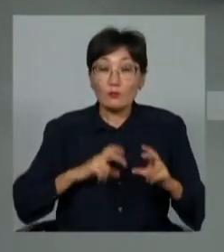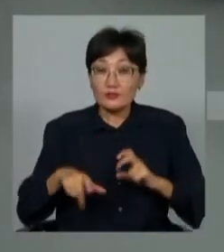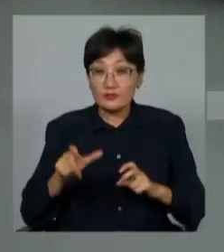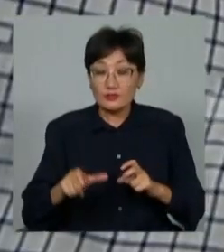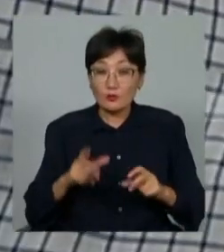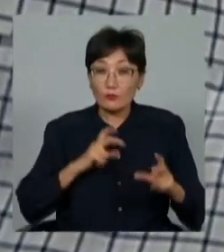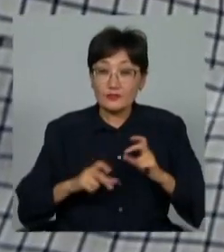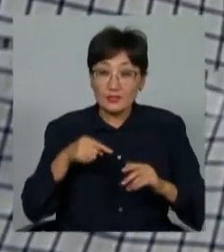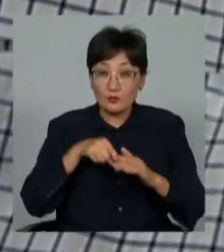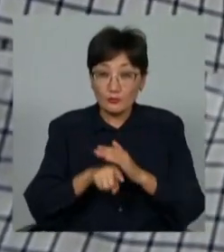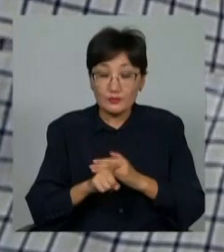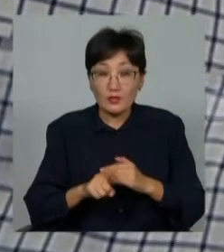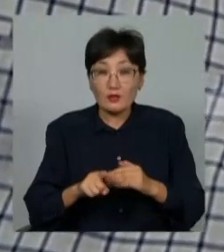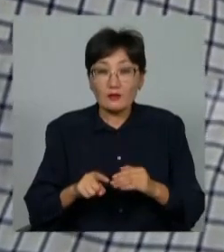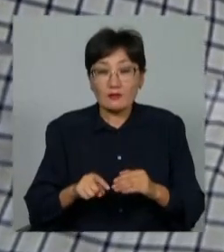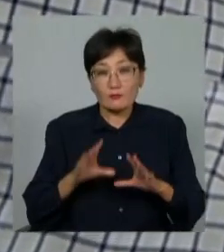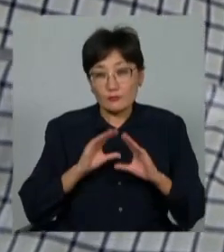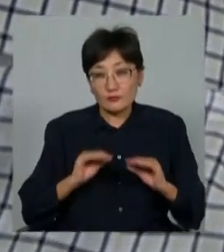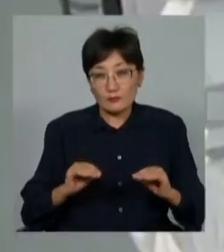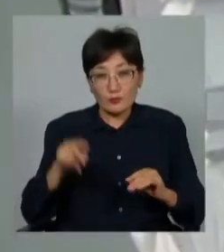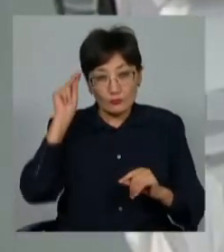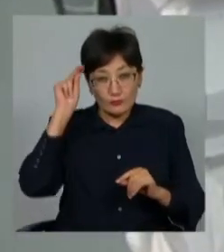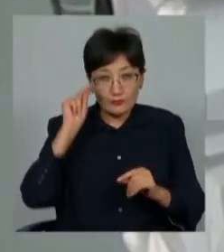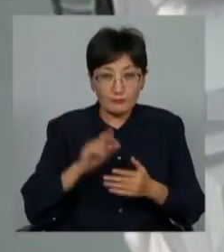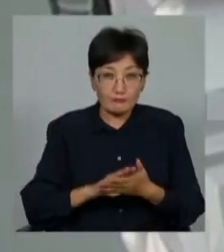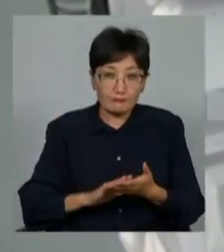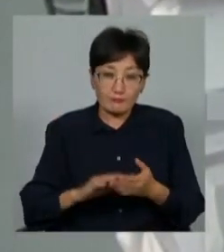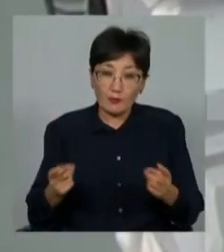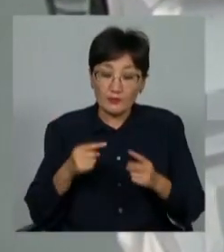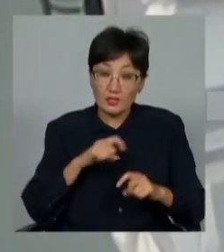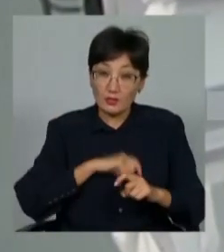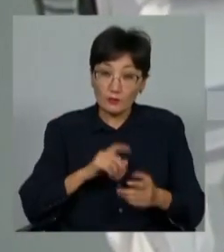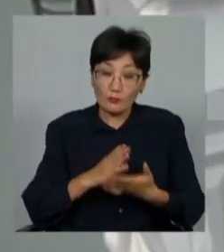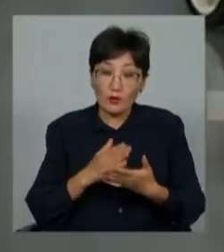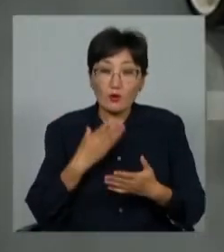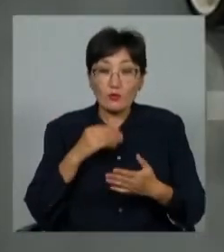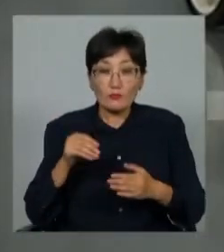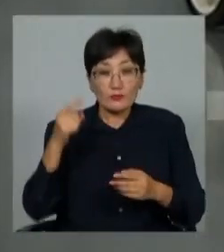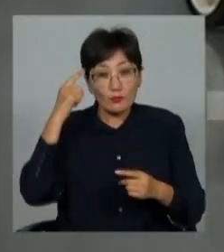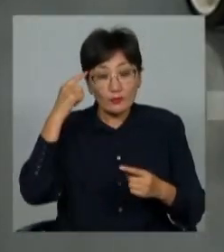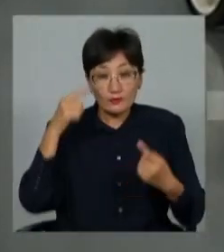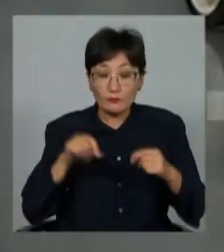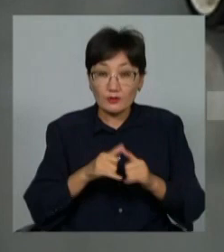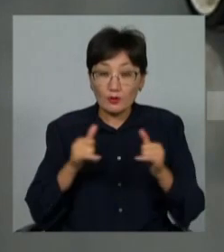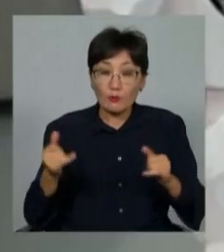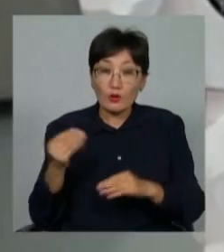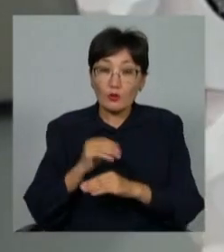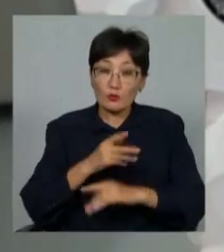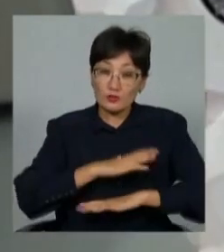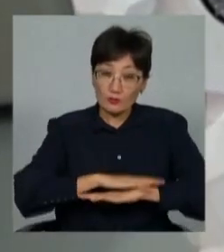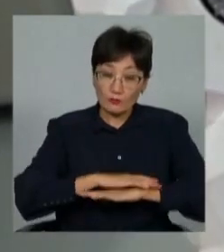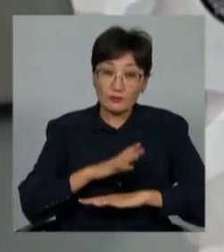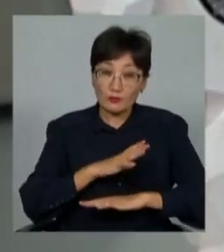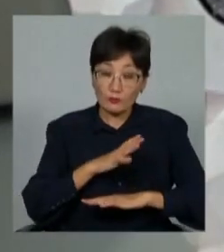Студентіміз университет қабырғасында тұйық сабақ үлгерімімен еш ерекшеленбеген дейді. Ол өз біліктілігін дамыту үшін қосымша сабақтарға қатысқанын